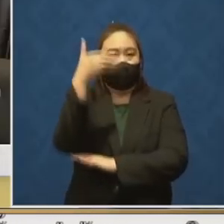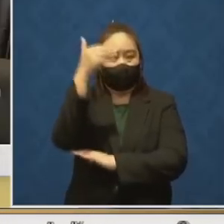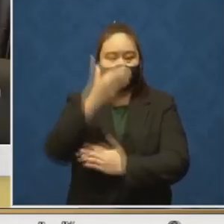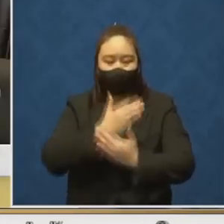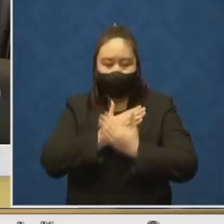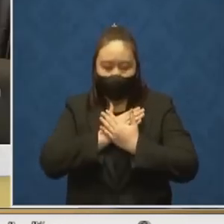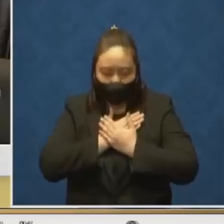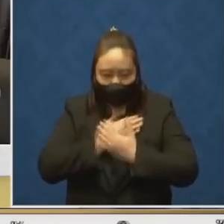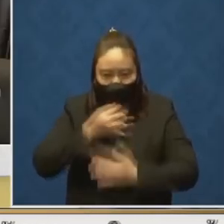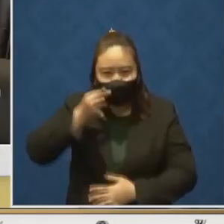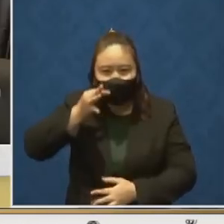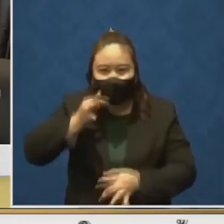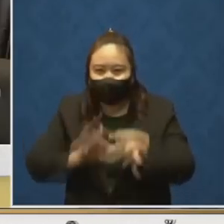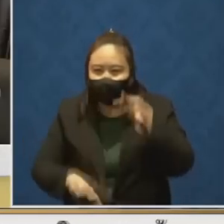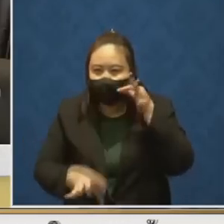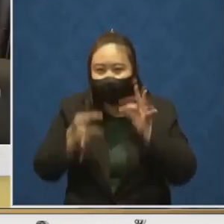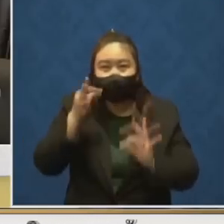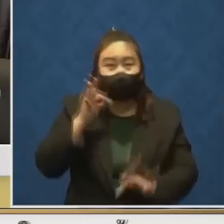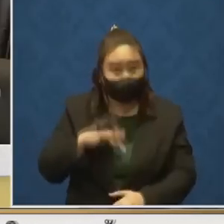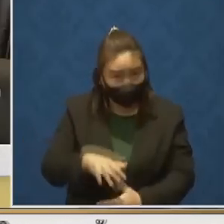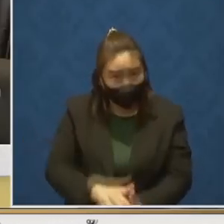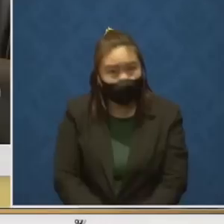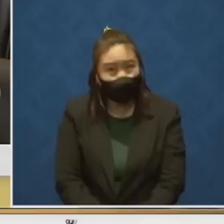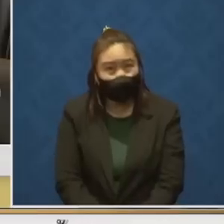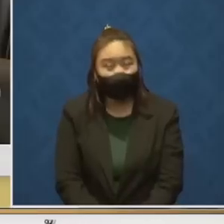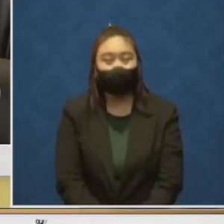้ำไรหลายขนาดนี้เลยล่ค่ะ